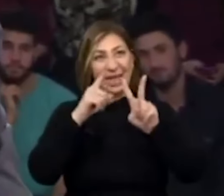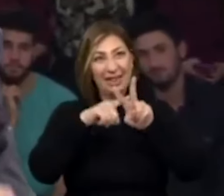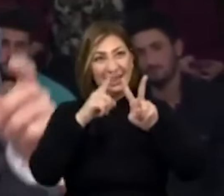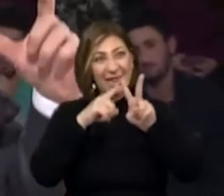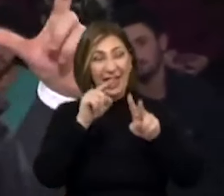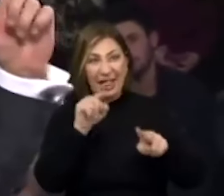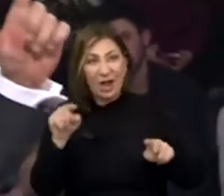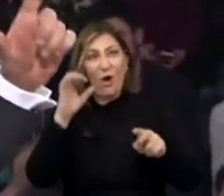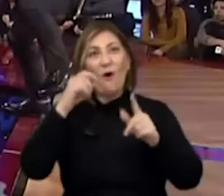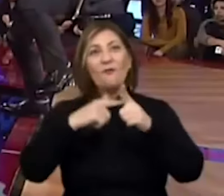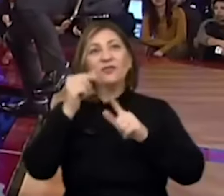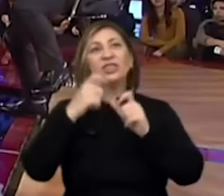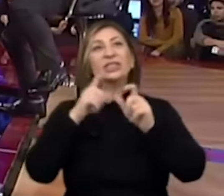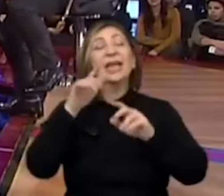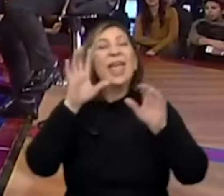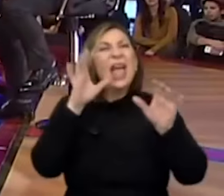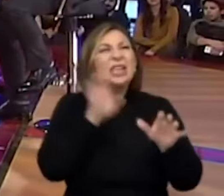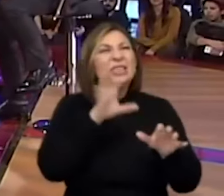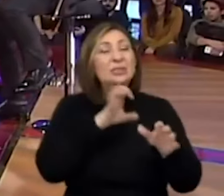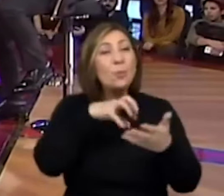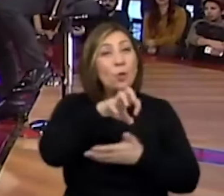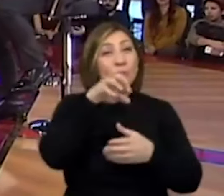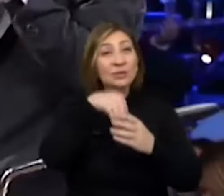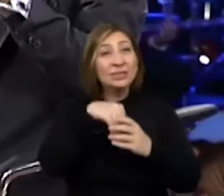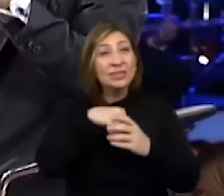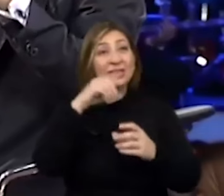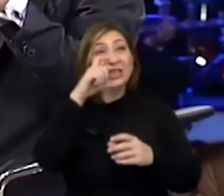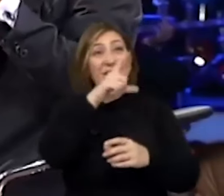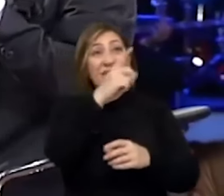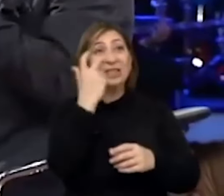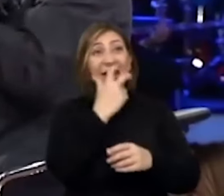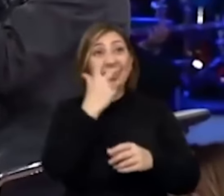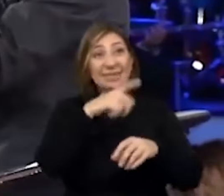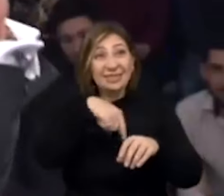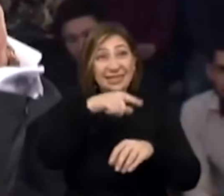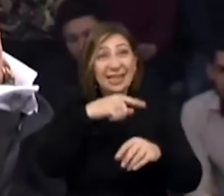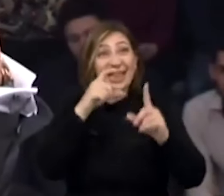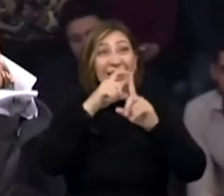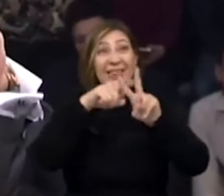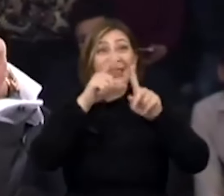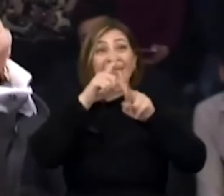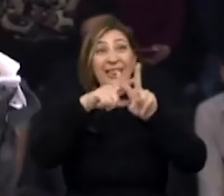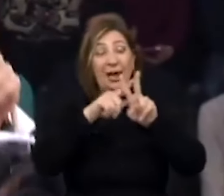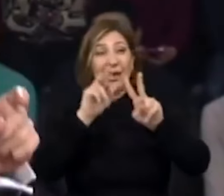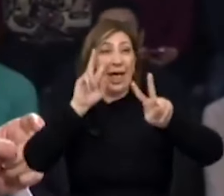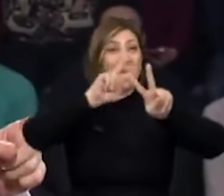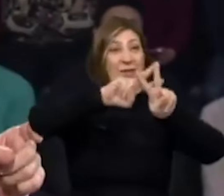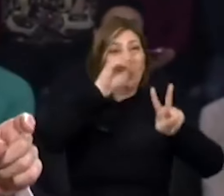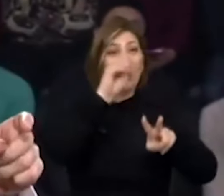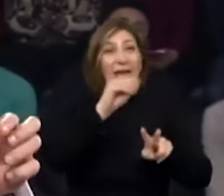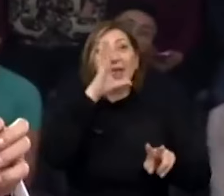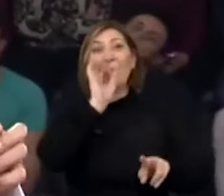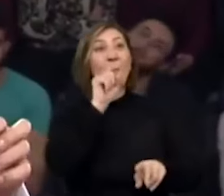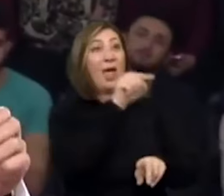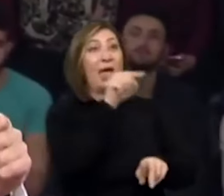official. Şimdi en acıtıcı bölüm için Canan'ın şarkısı sırasında Dada hashtag'i de koyarak